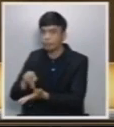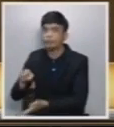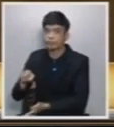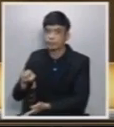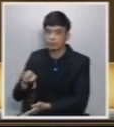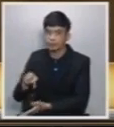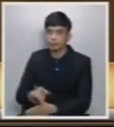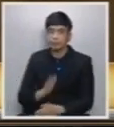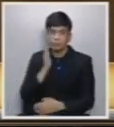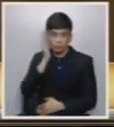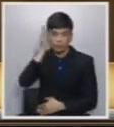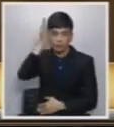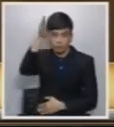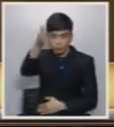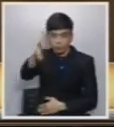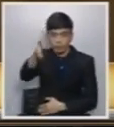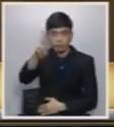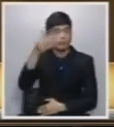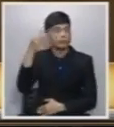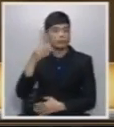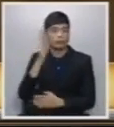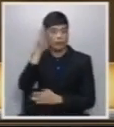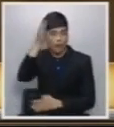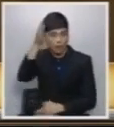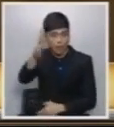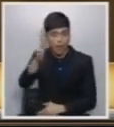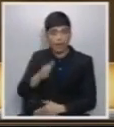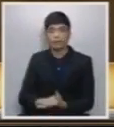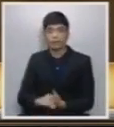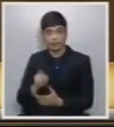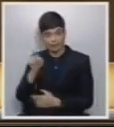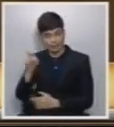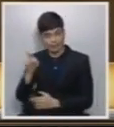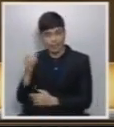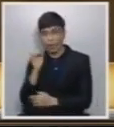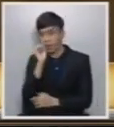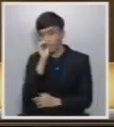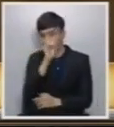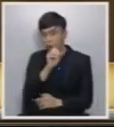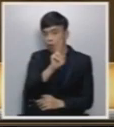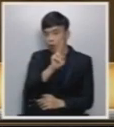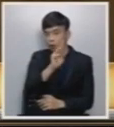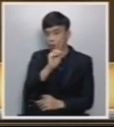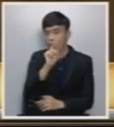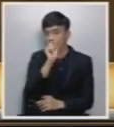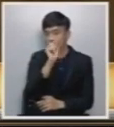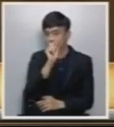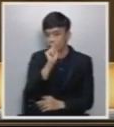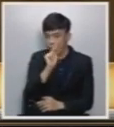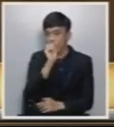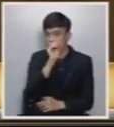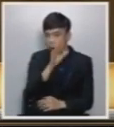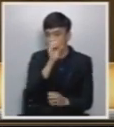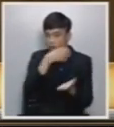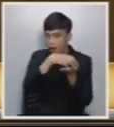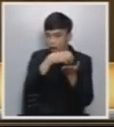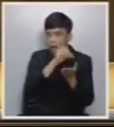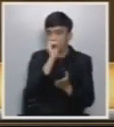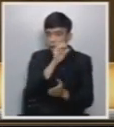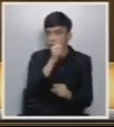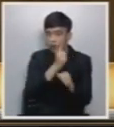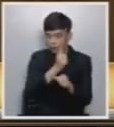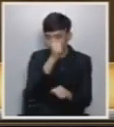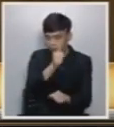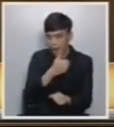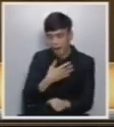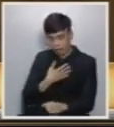แต่ละครั้งผมเชื่อว่าท่านก็สามารถติดต่อประสานงานกับสำนักงานรัฐมนตรีผมได้ยินดีรับฟังแล้วก็ผมจะกำชับการเคหะ